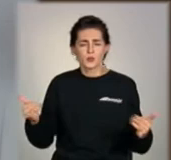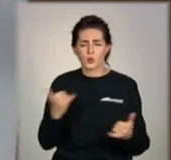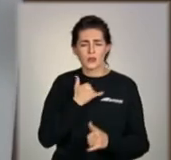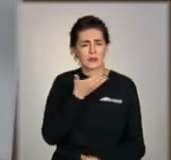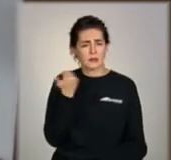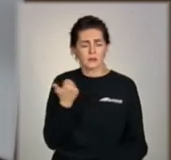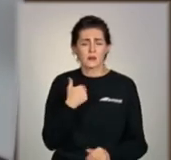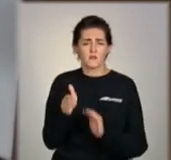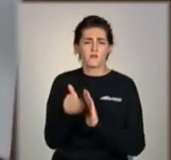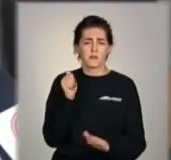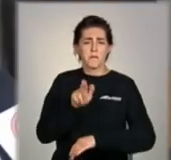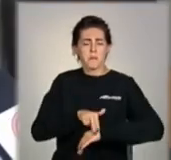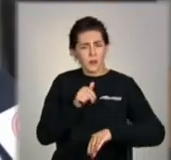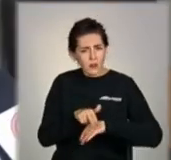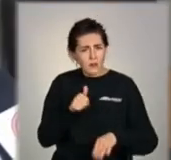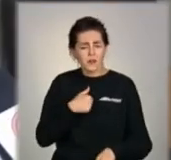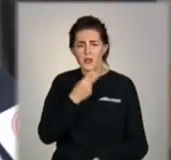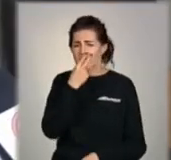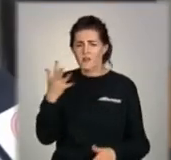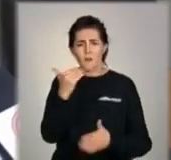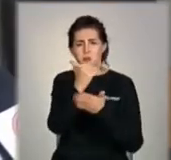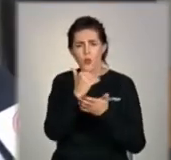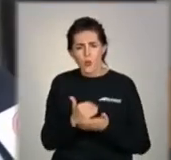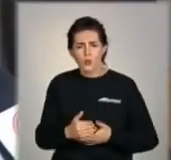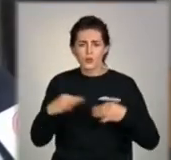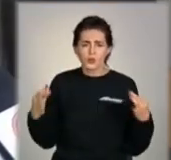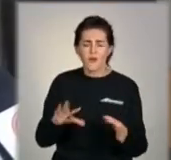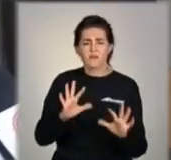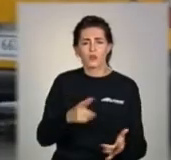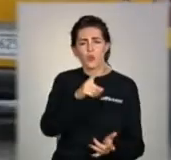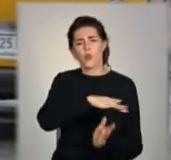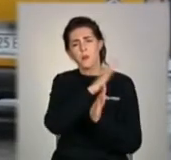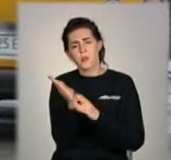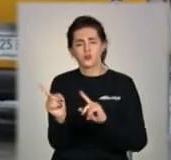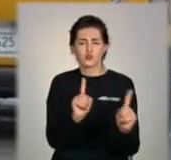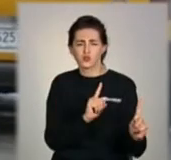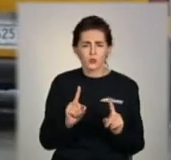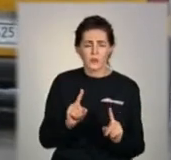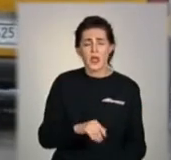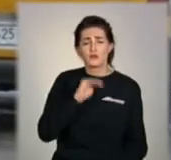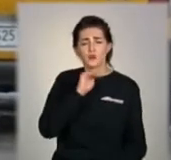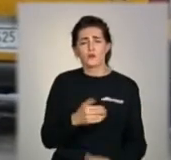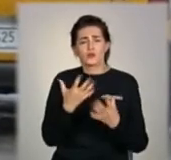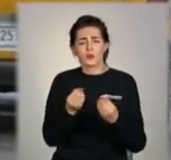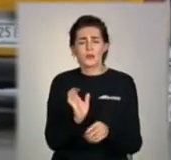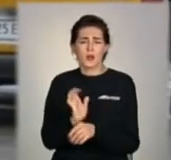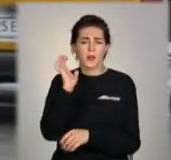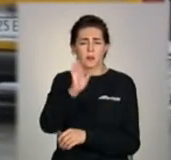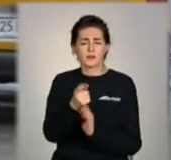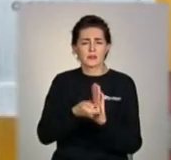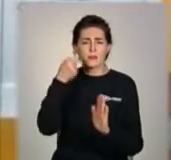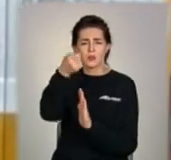мы вызвали туда полицию. Мы не видели ни проекта никакого, вдруг она упадет завтра. Також чиновники направили запити